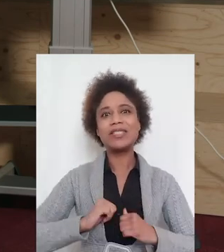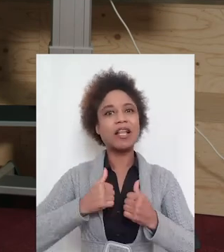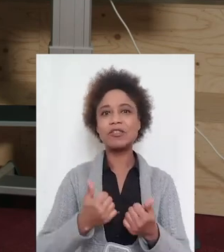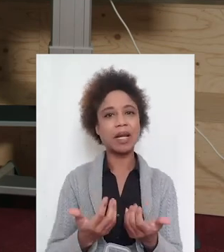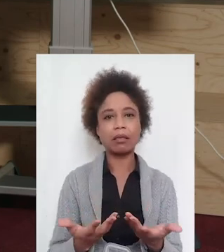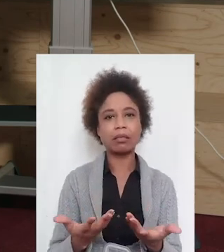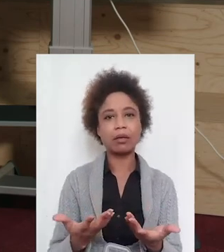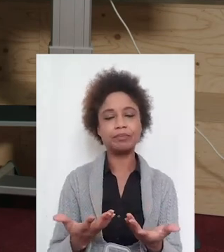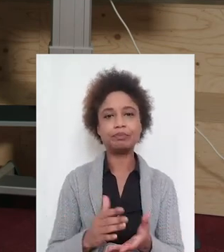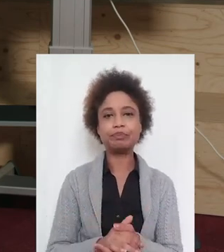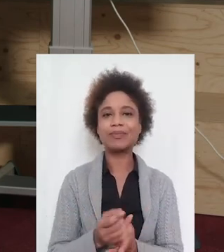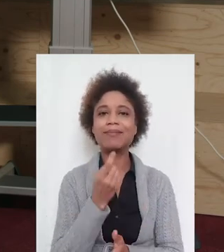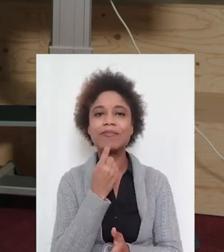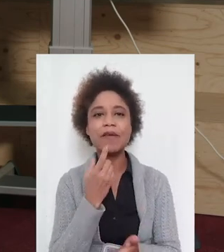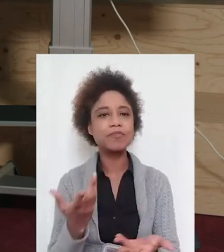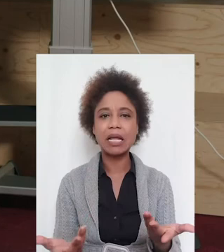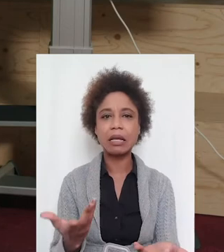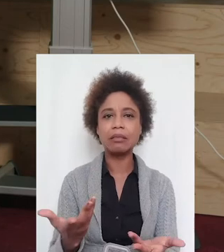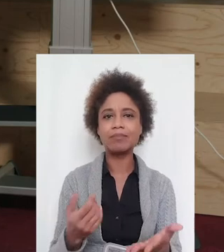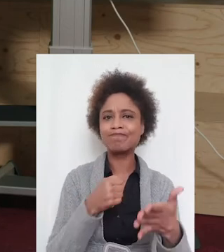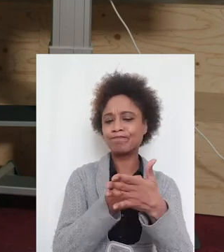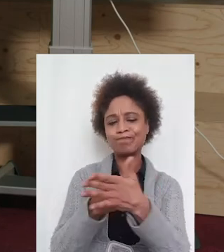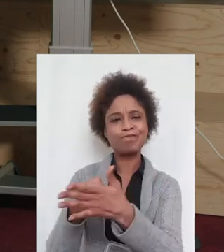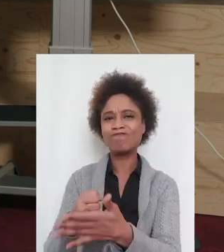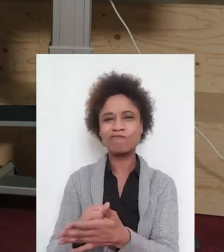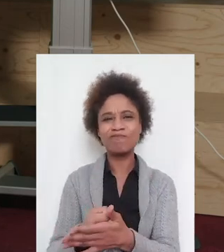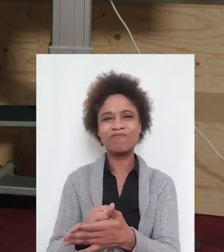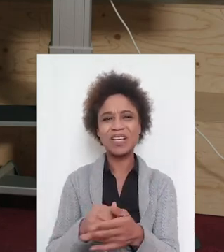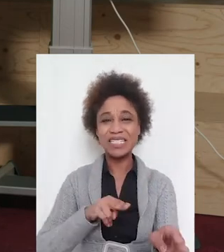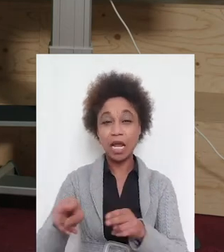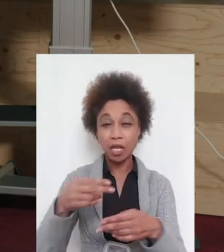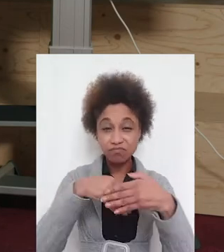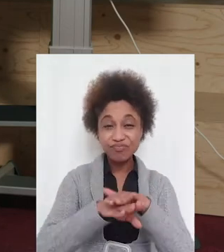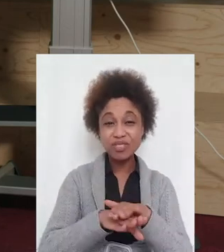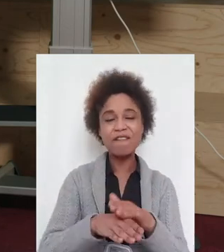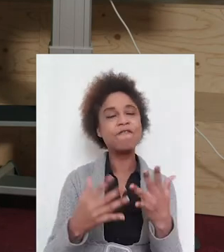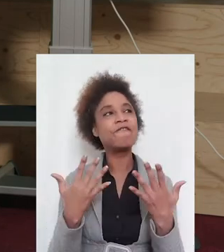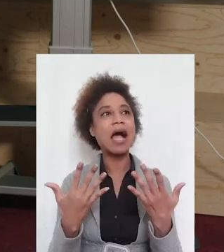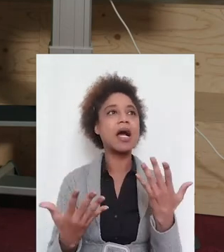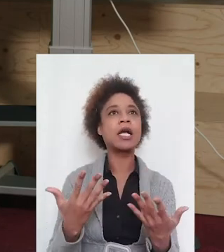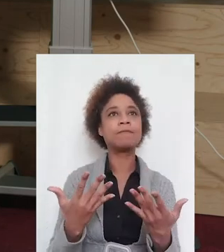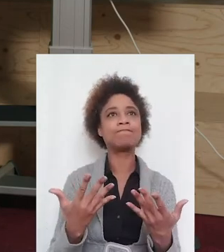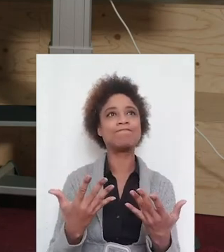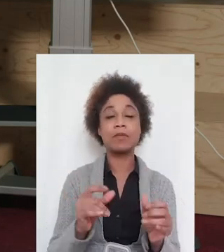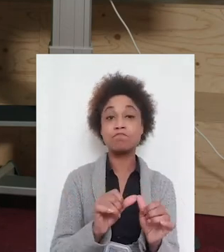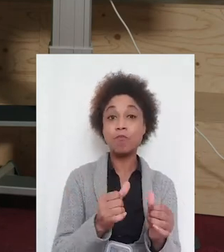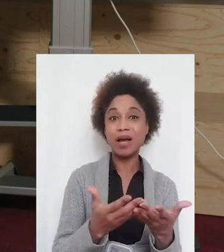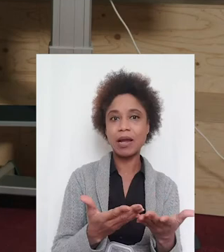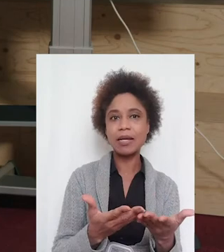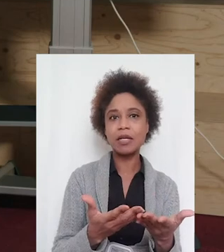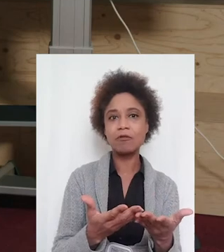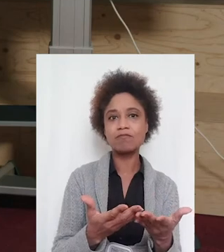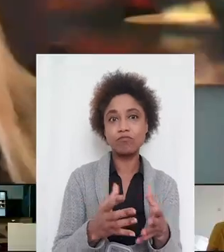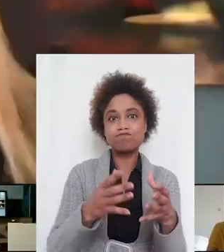is. De belemmeringen om te komen naar het theater zijn vaak in beginsel eigenlijk nog